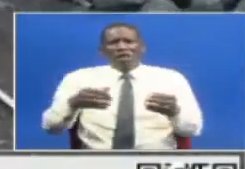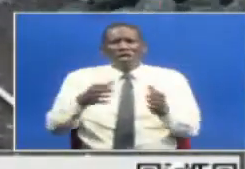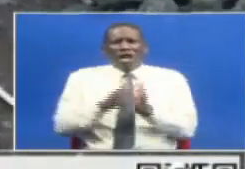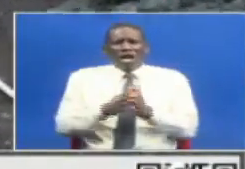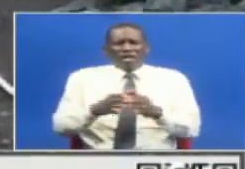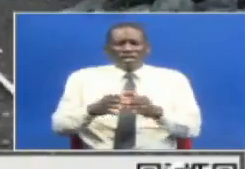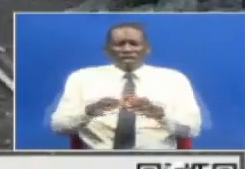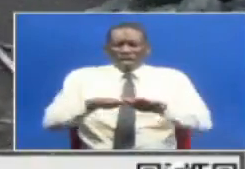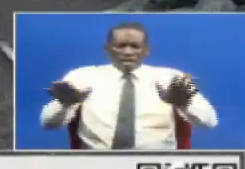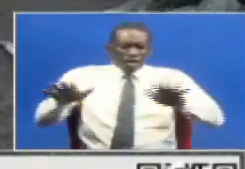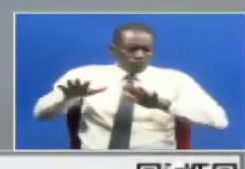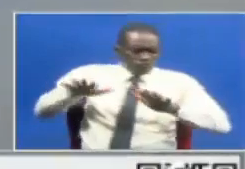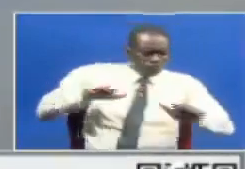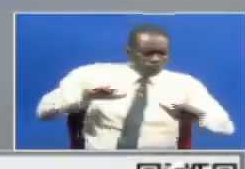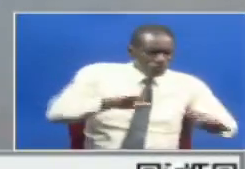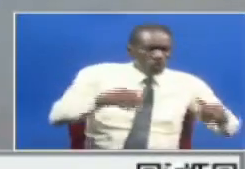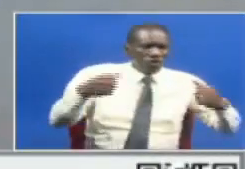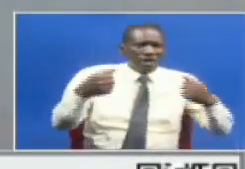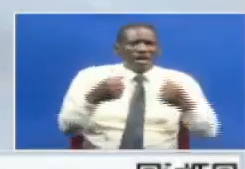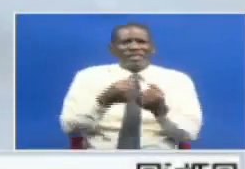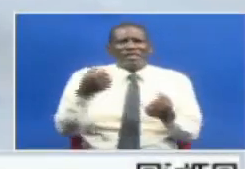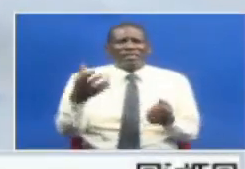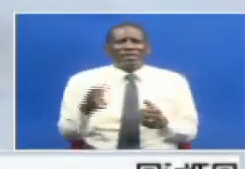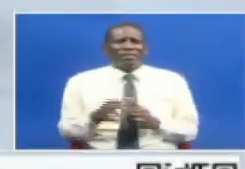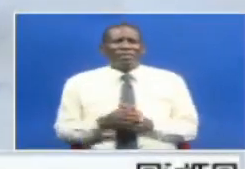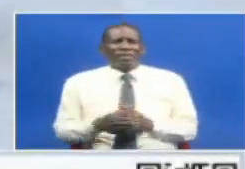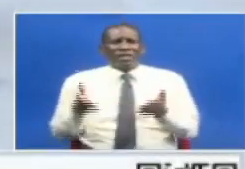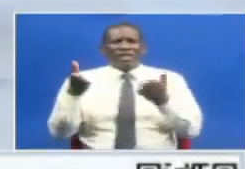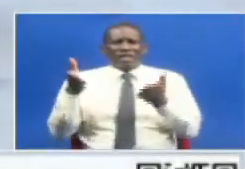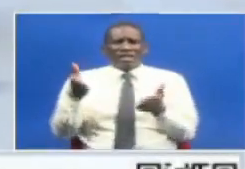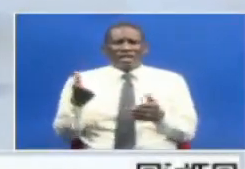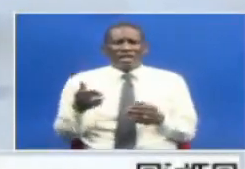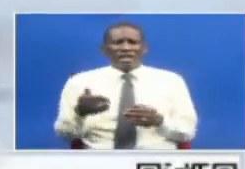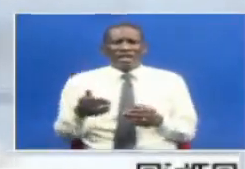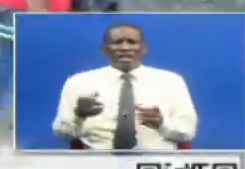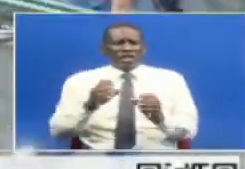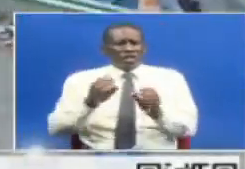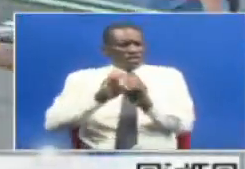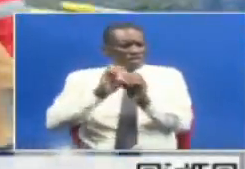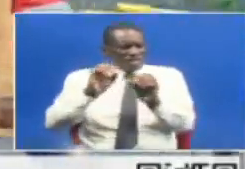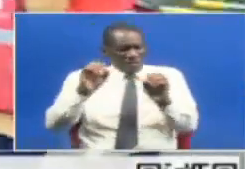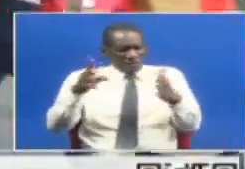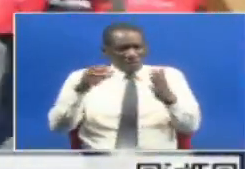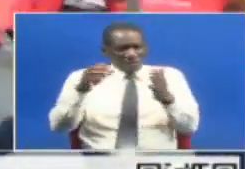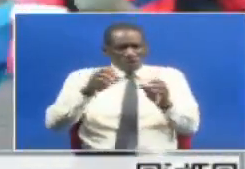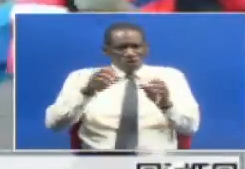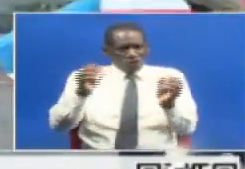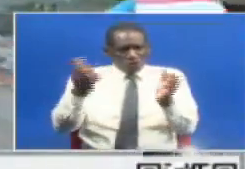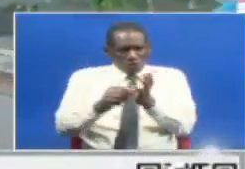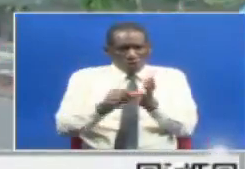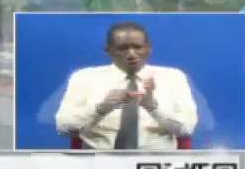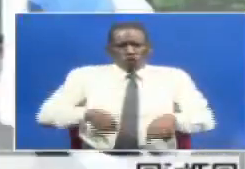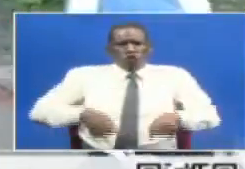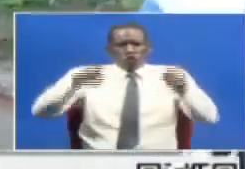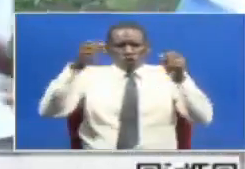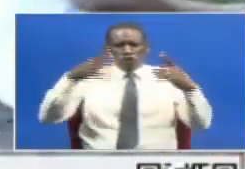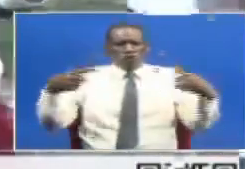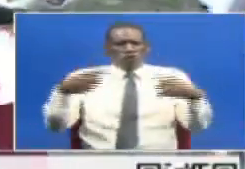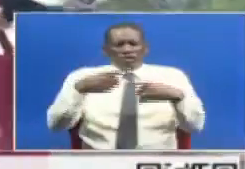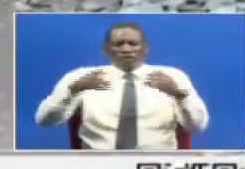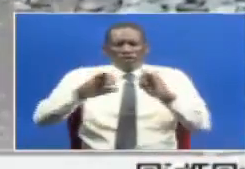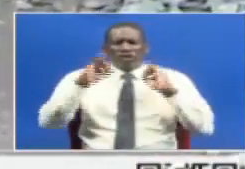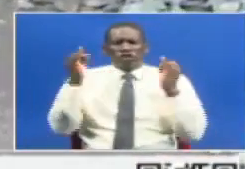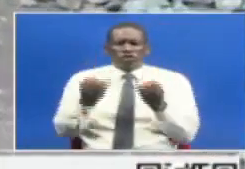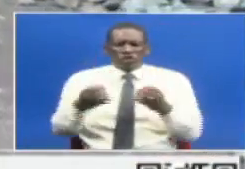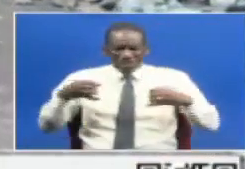udongo au ajali. Hapana mkasa wala janga hapa. Hawa ni maafisa wa vitengo husika wakijipima